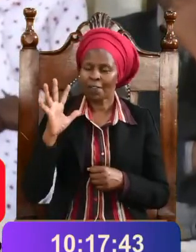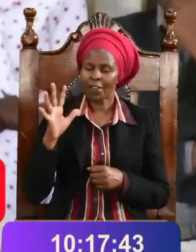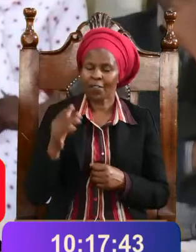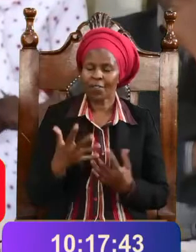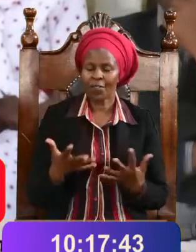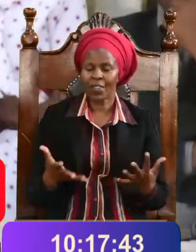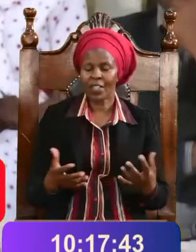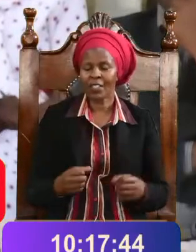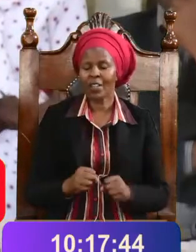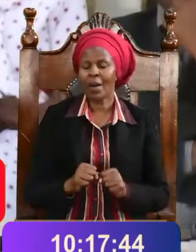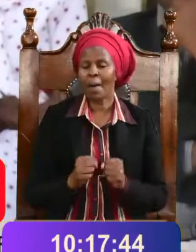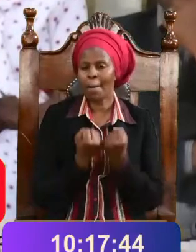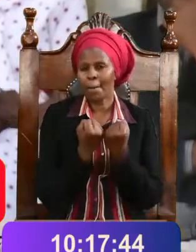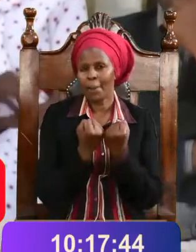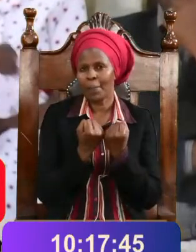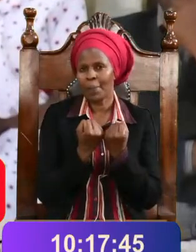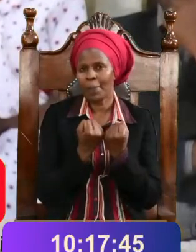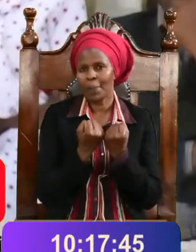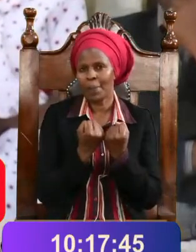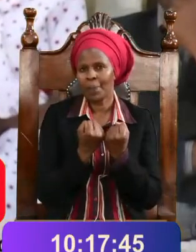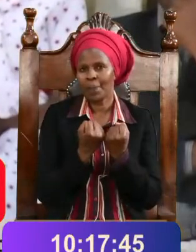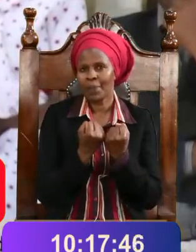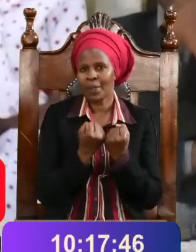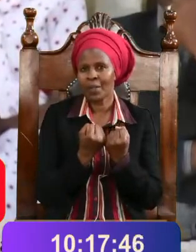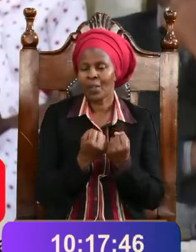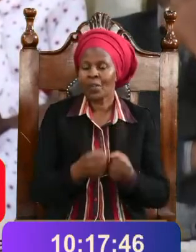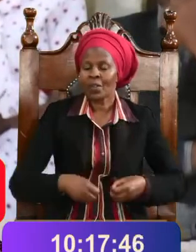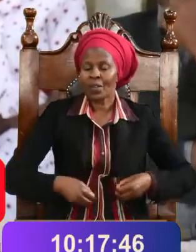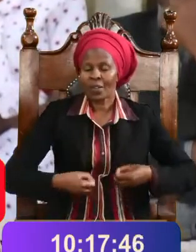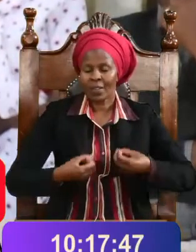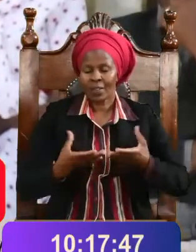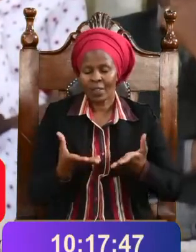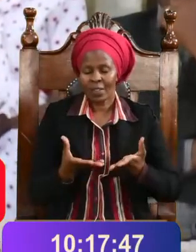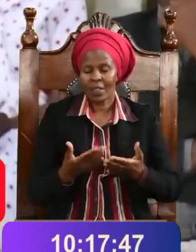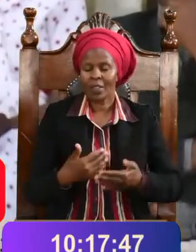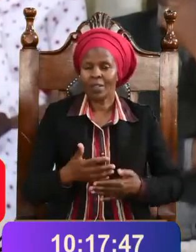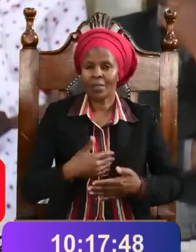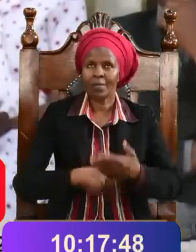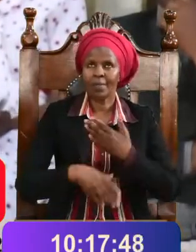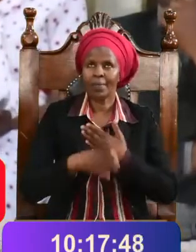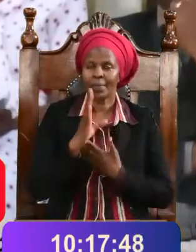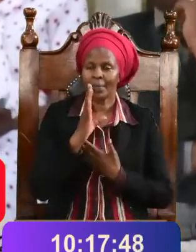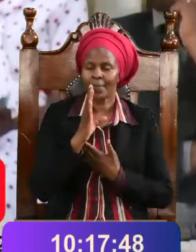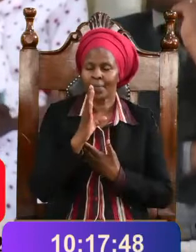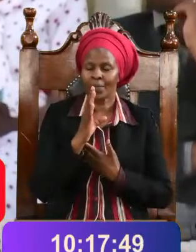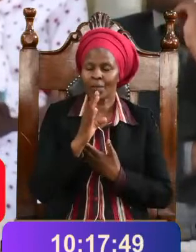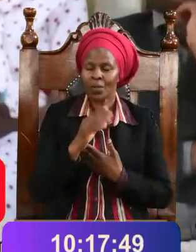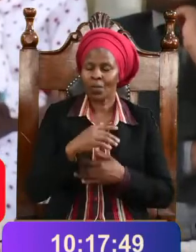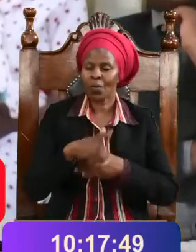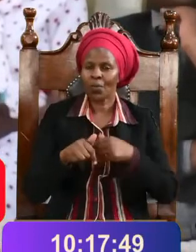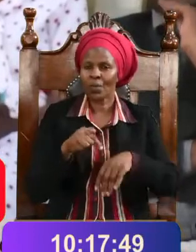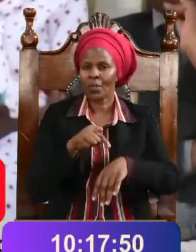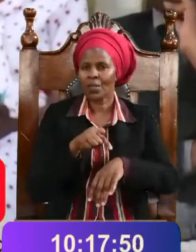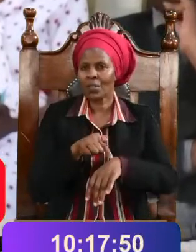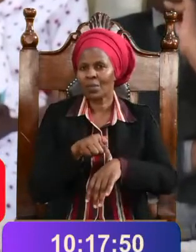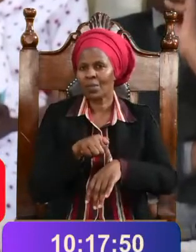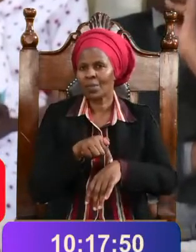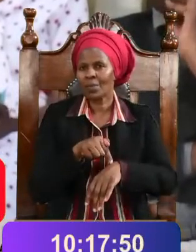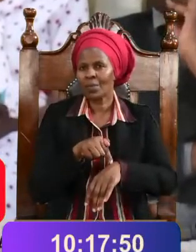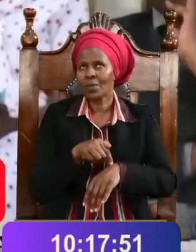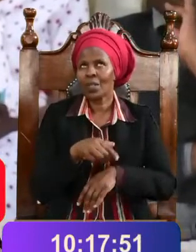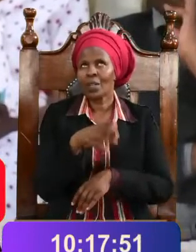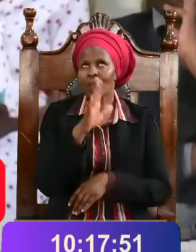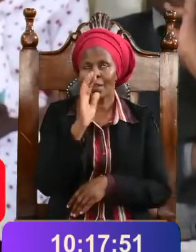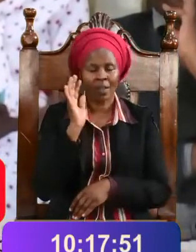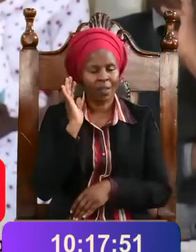tumeyataja yametendeka. Tukasema ya kwamba tumepatiwa nafasi ya kumkaribia Mungu 24/7. Pia tukasema Mungu